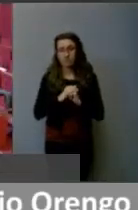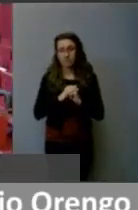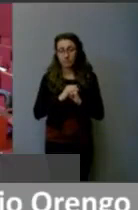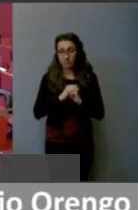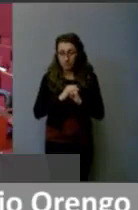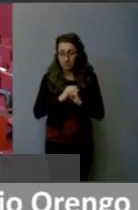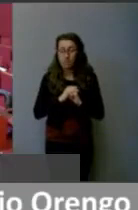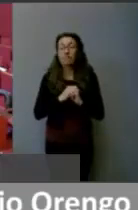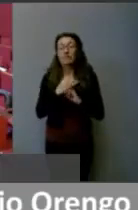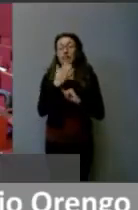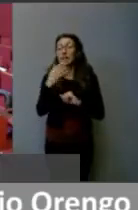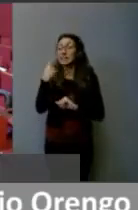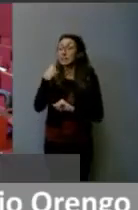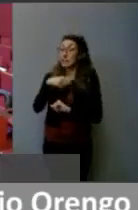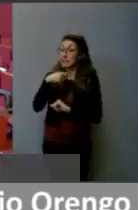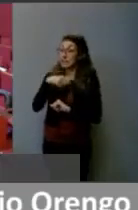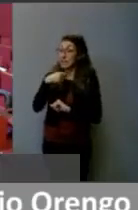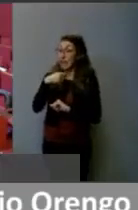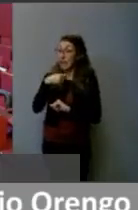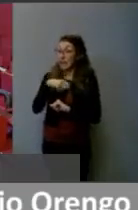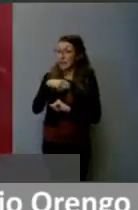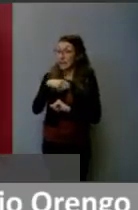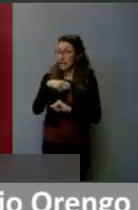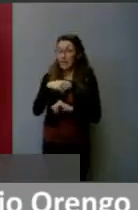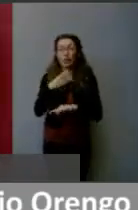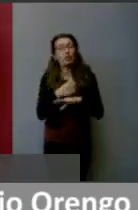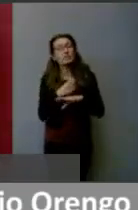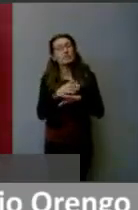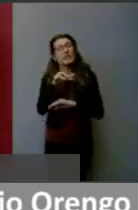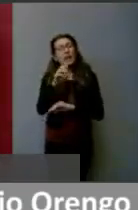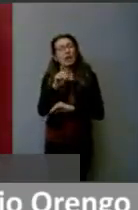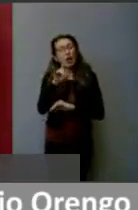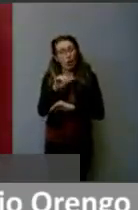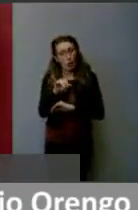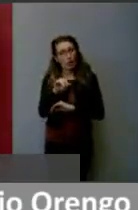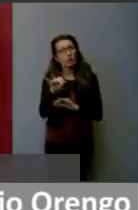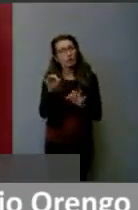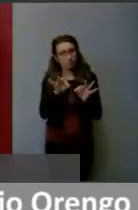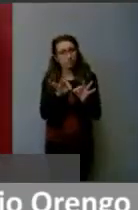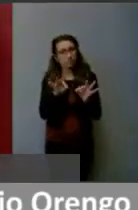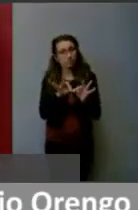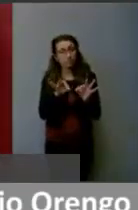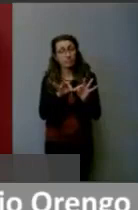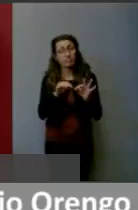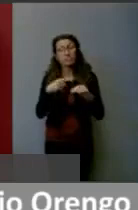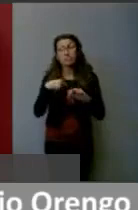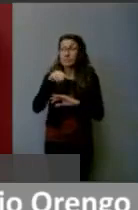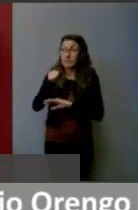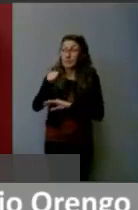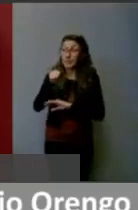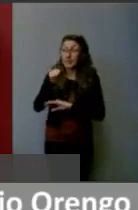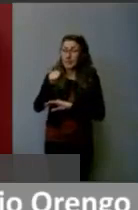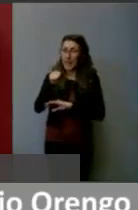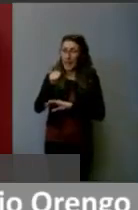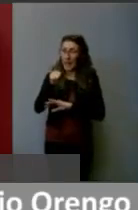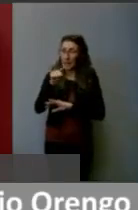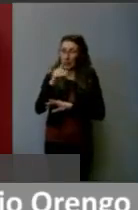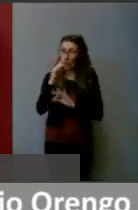Grazie Presidente, grazie la consigliera Lodi, parere favorevole, chiedo soltanto di inserire un